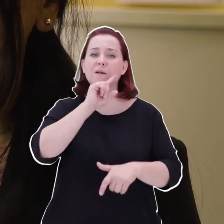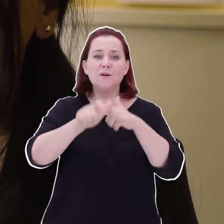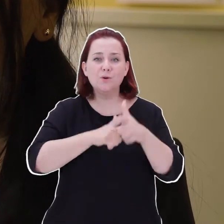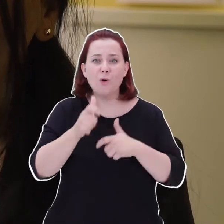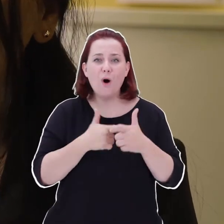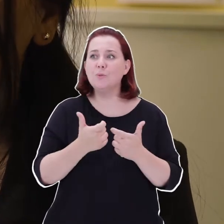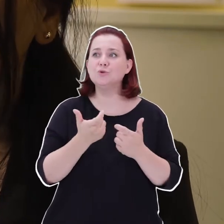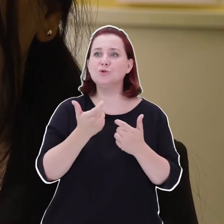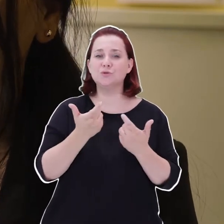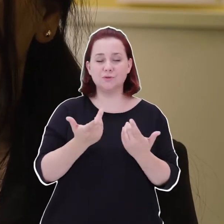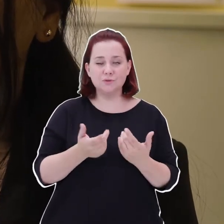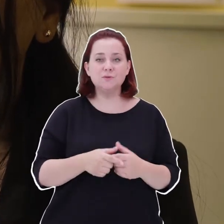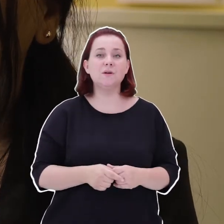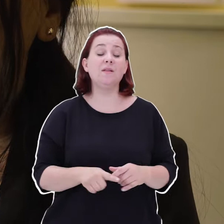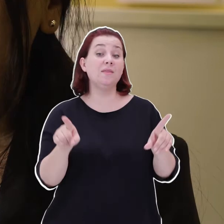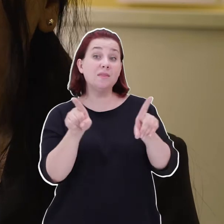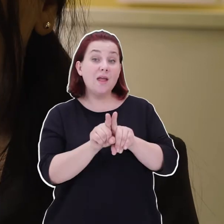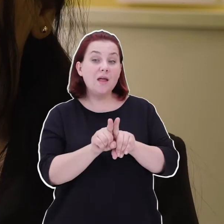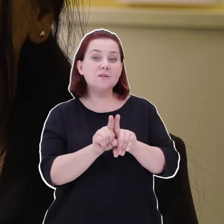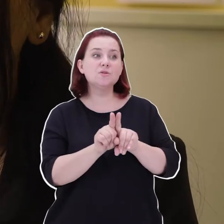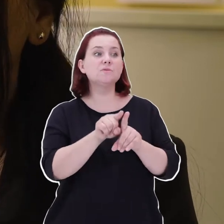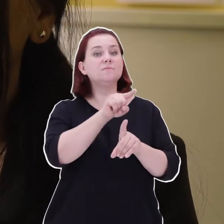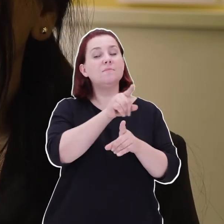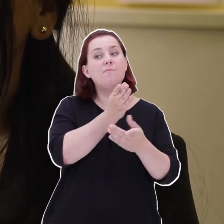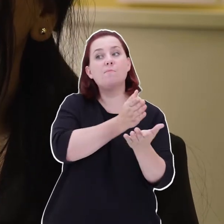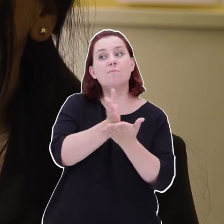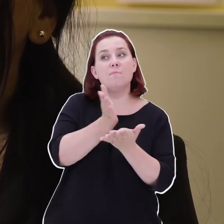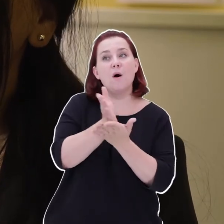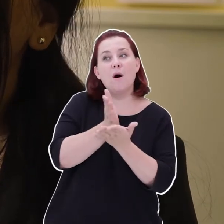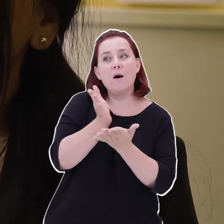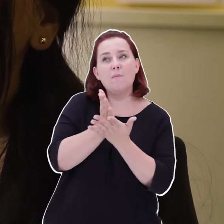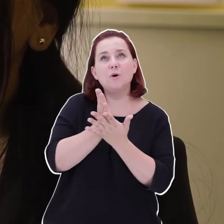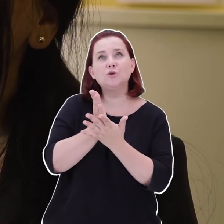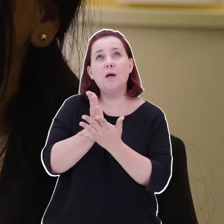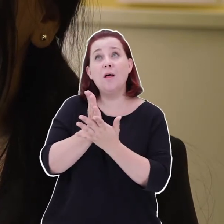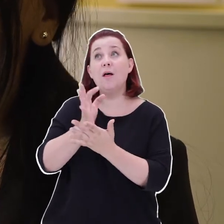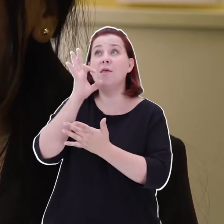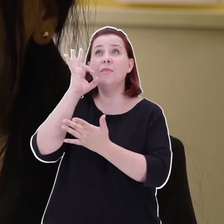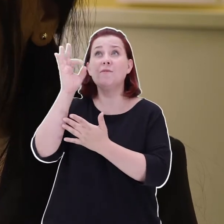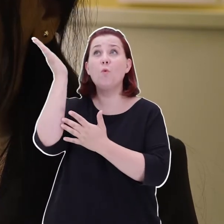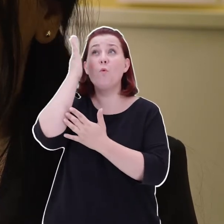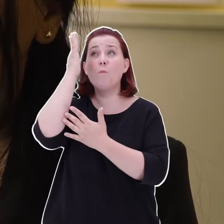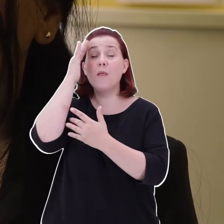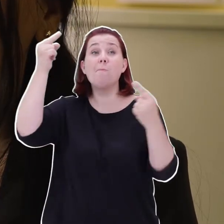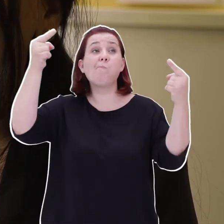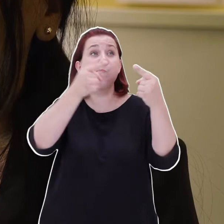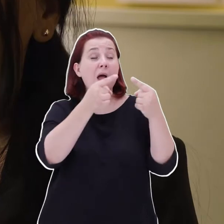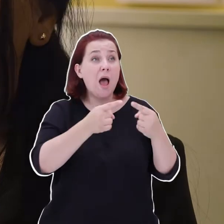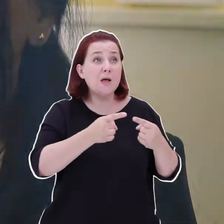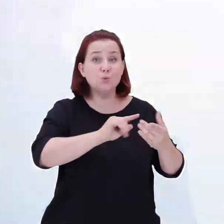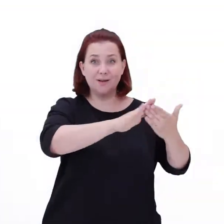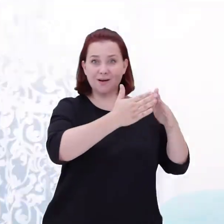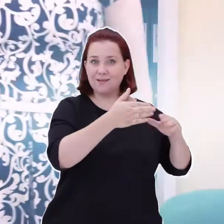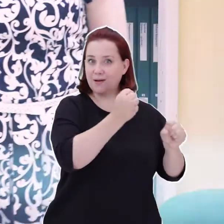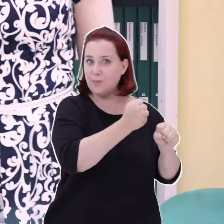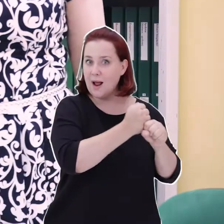umiejętności wychodzą Wam najlepiej, a jednocześnie pomoże skonfrontować to z tym, co jest na rynku